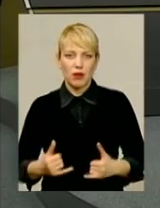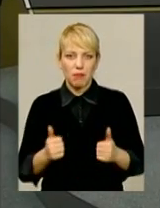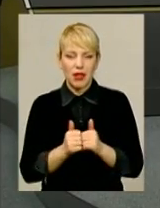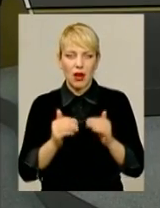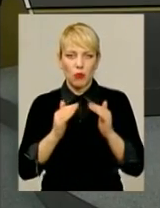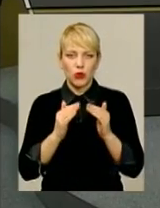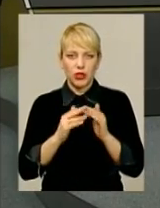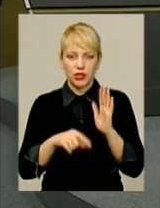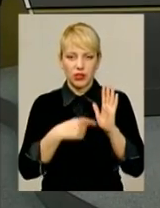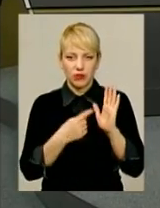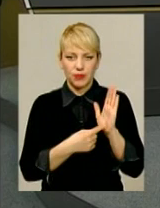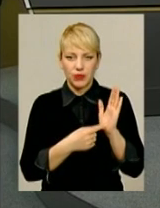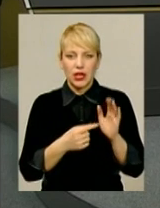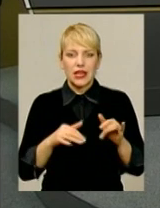що,